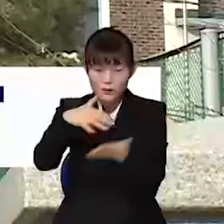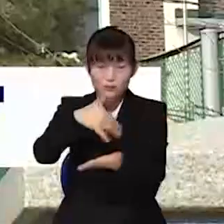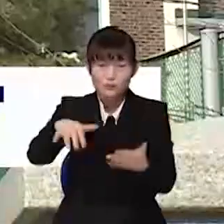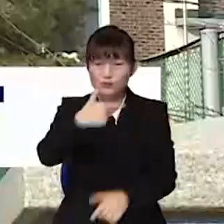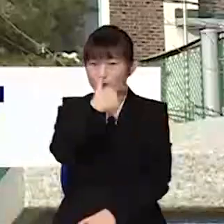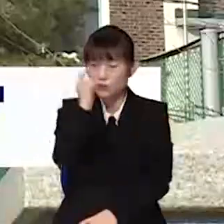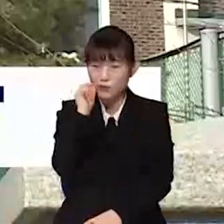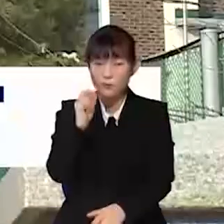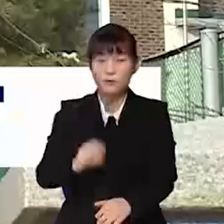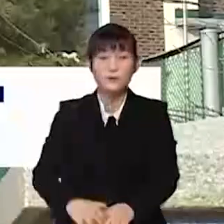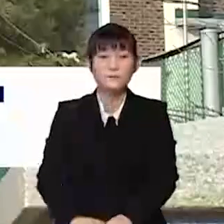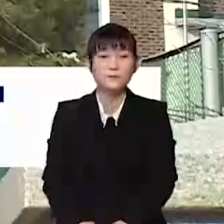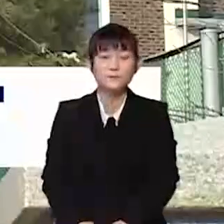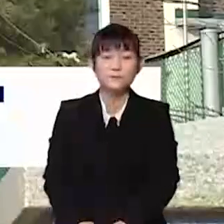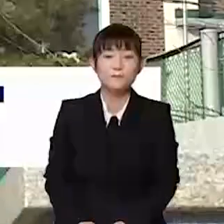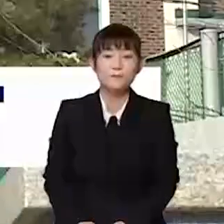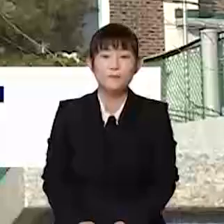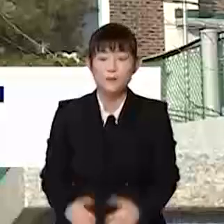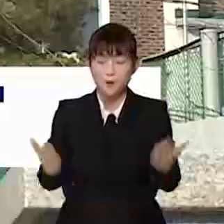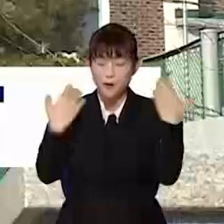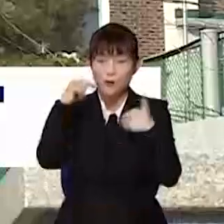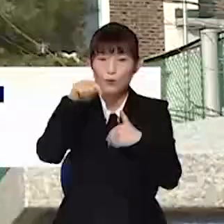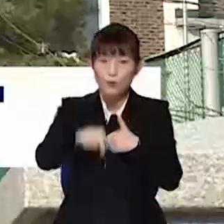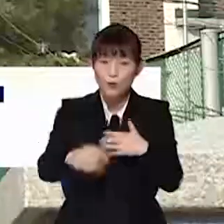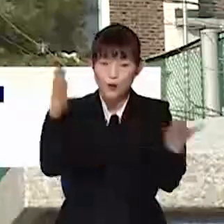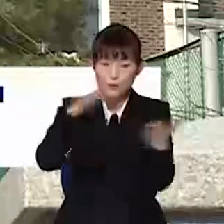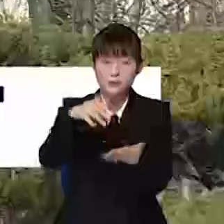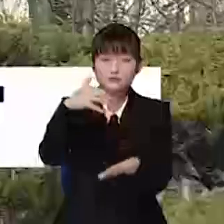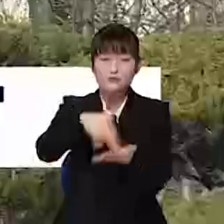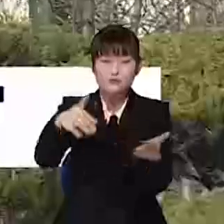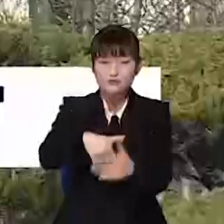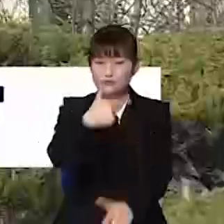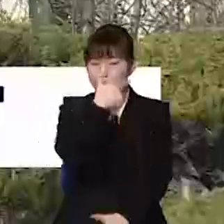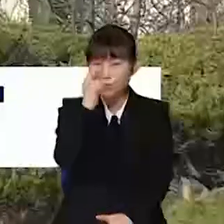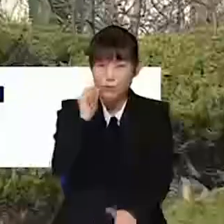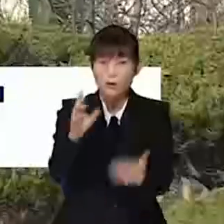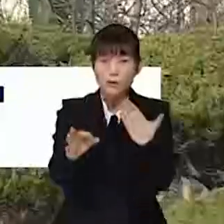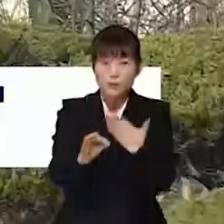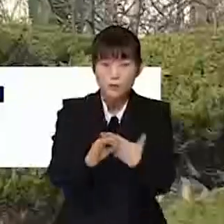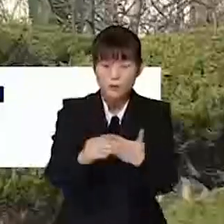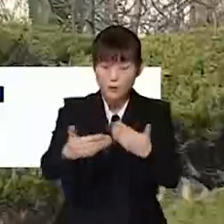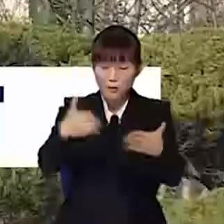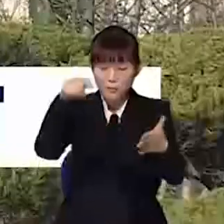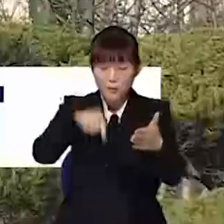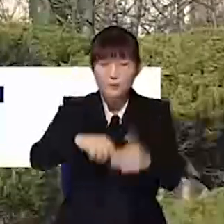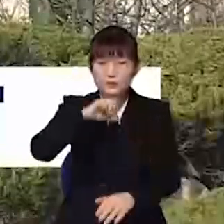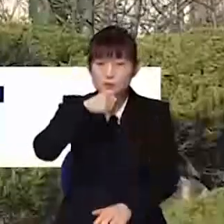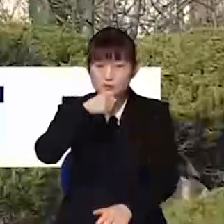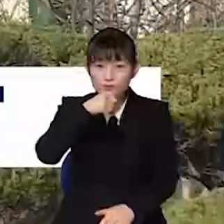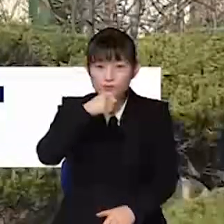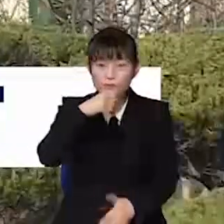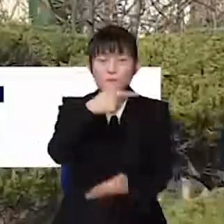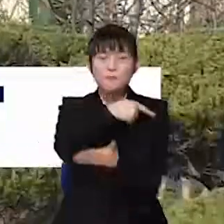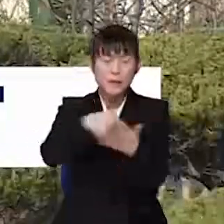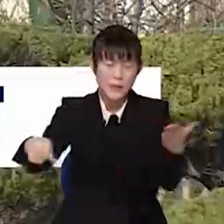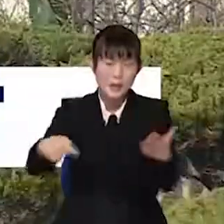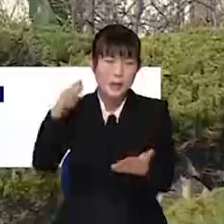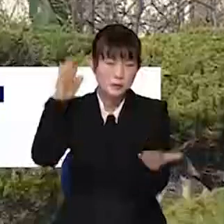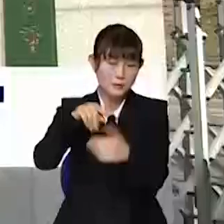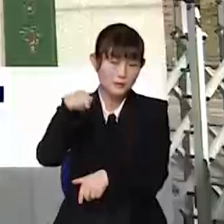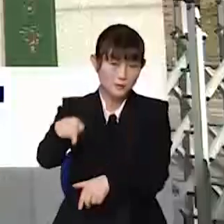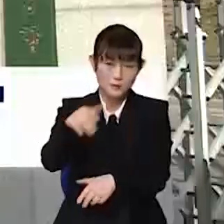있습니다. 노조는 학교가 적정 규모를 유지하지 못하면 내신 성적 산출 등에서 학생들이 피해를 입게